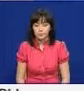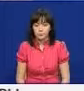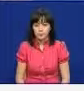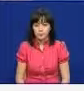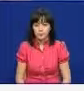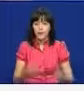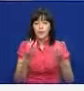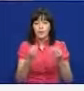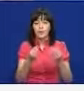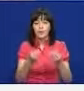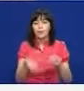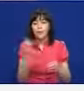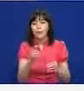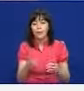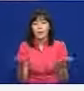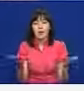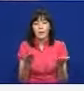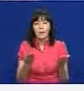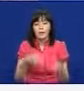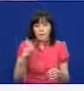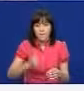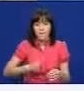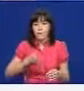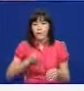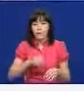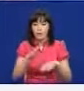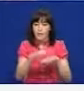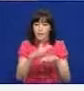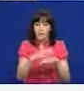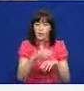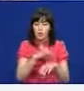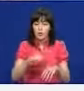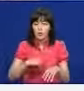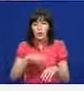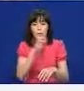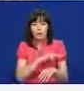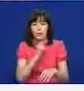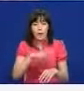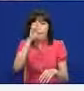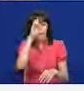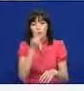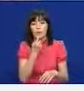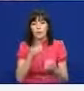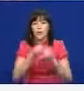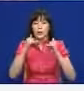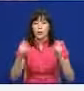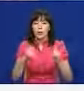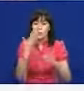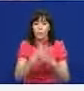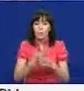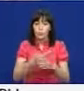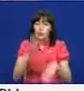Енді бұл әріптестердің қай-қайсысы болсын, мақтауға тұрарлықтай өздерінің ерен еңбектері осы мемлекеттік тілдің дамуына қосқан үлестері зор деп